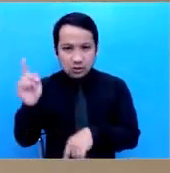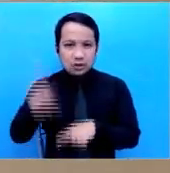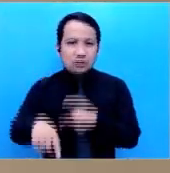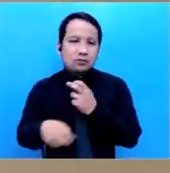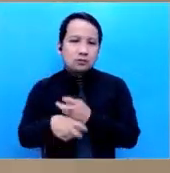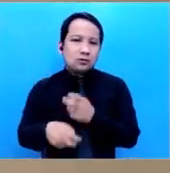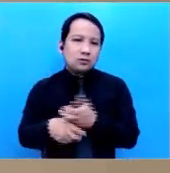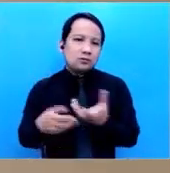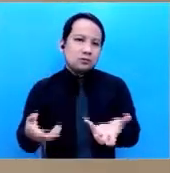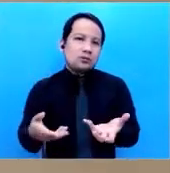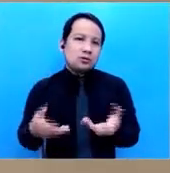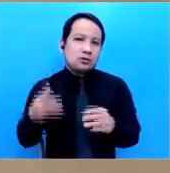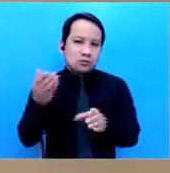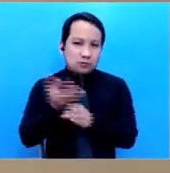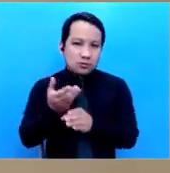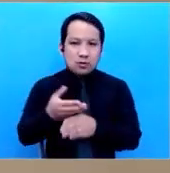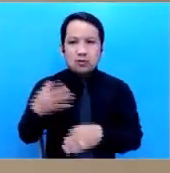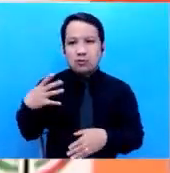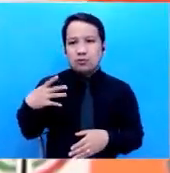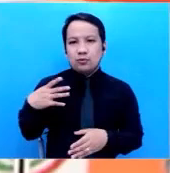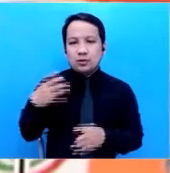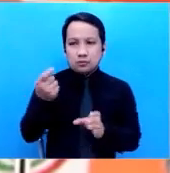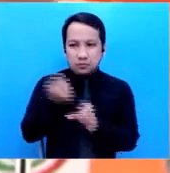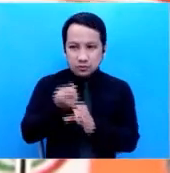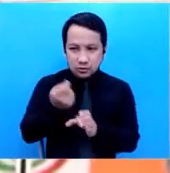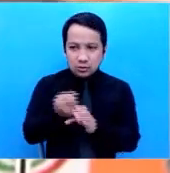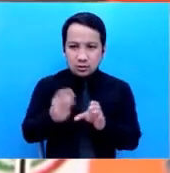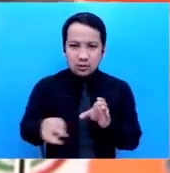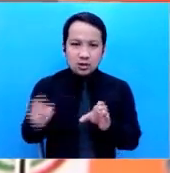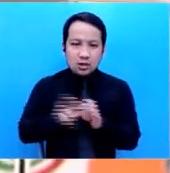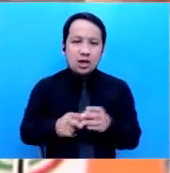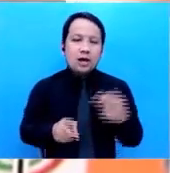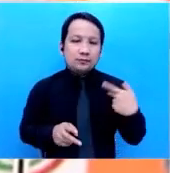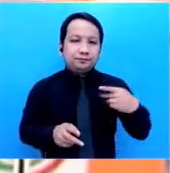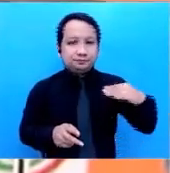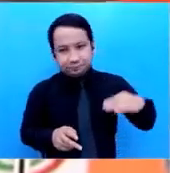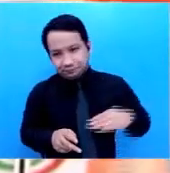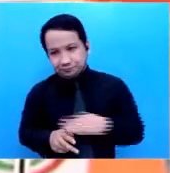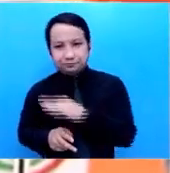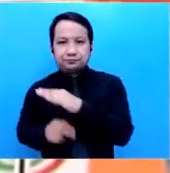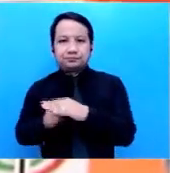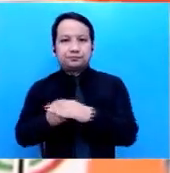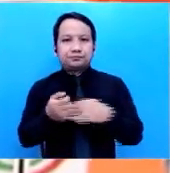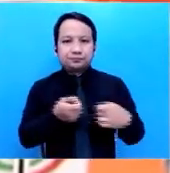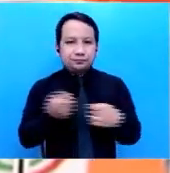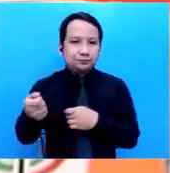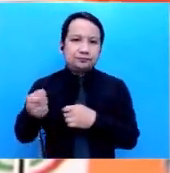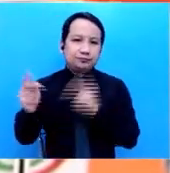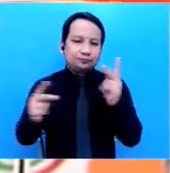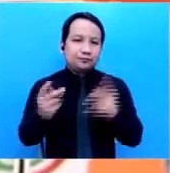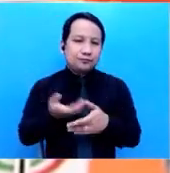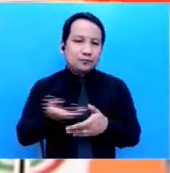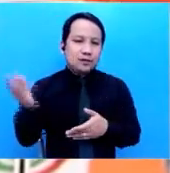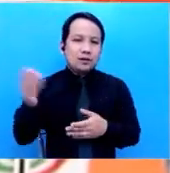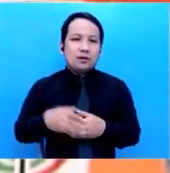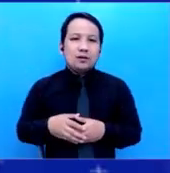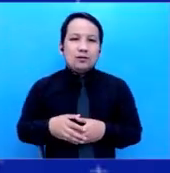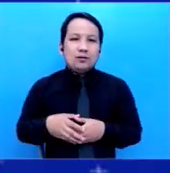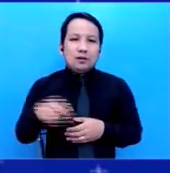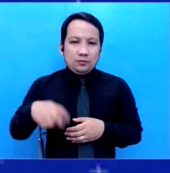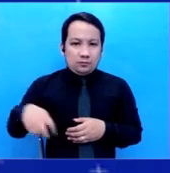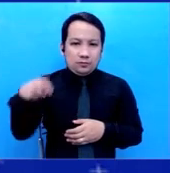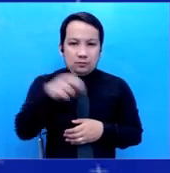man ng sasakyan. We are waiting for the truck. We have a truck. Yun ang mag-iilan nito, pati yung mga tao, para makatawid doon.